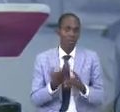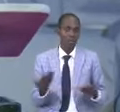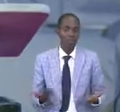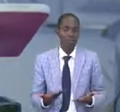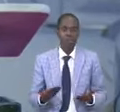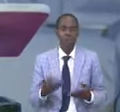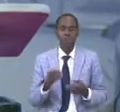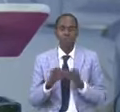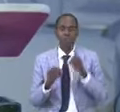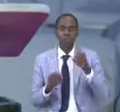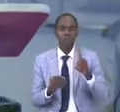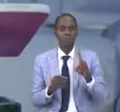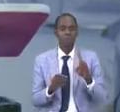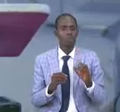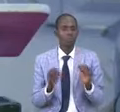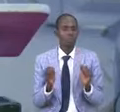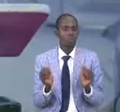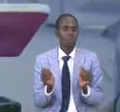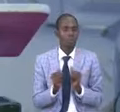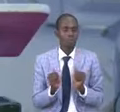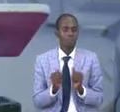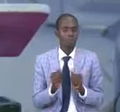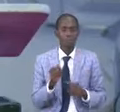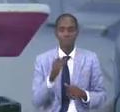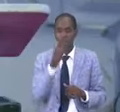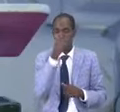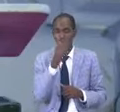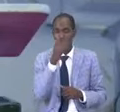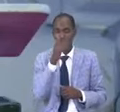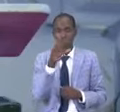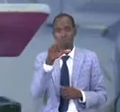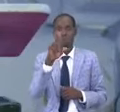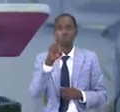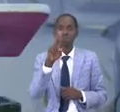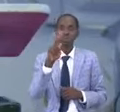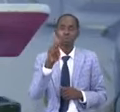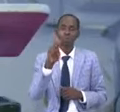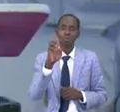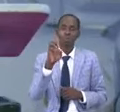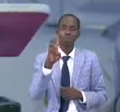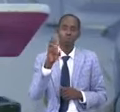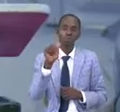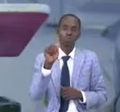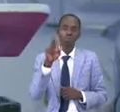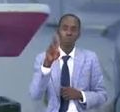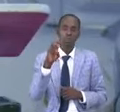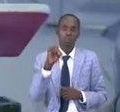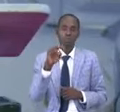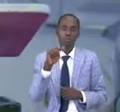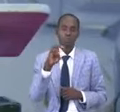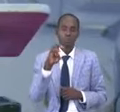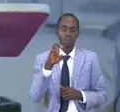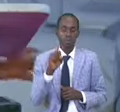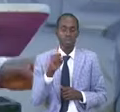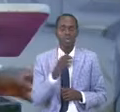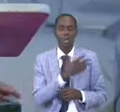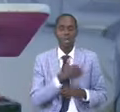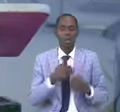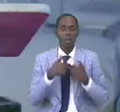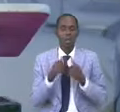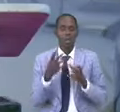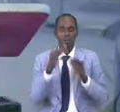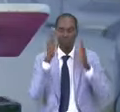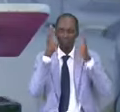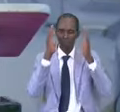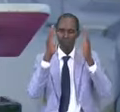et la perte de concentration la tiède et la paix de concentration deuxièmement regardez